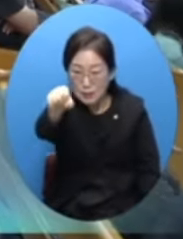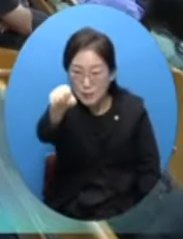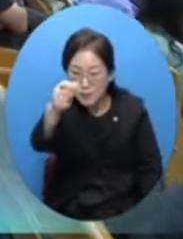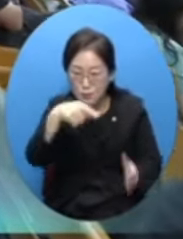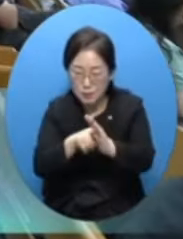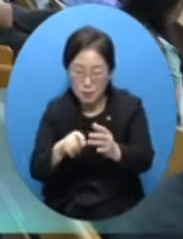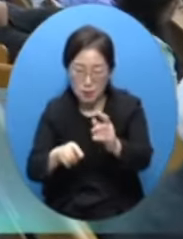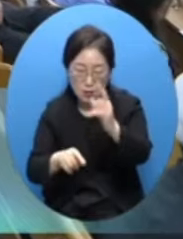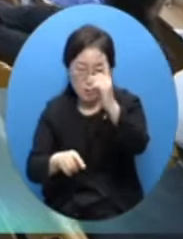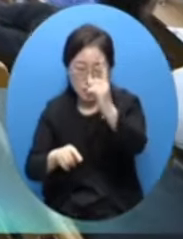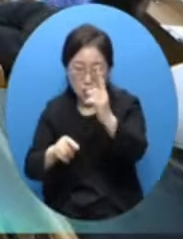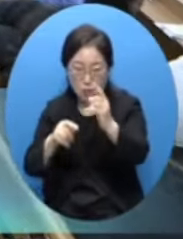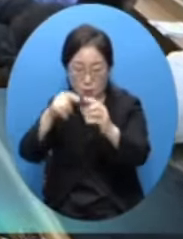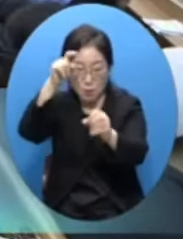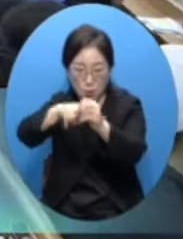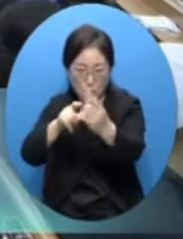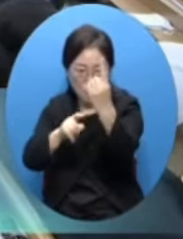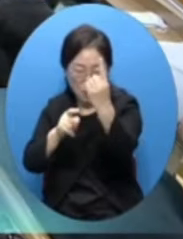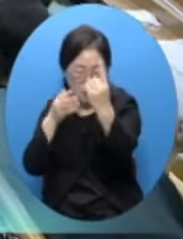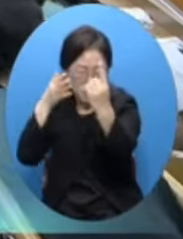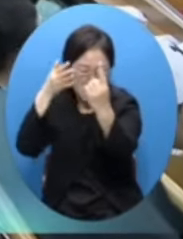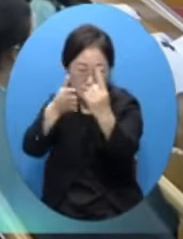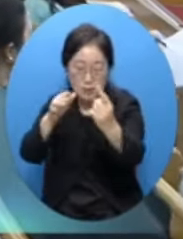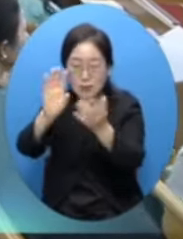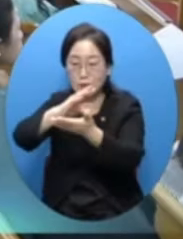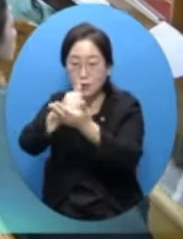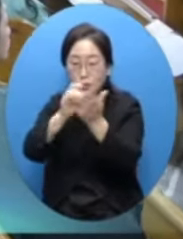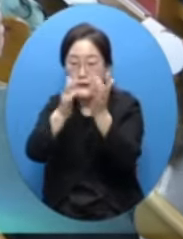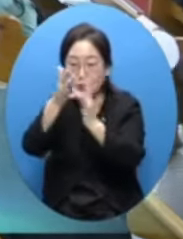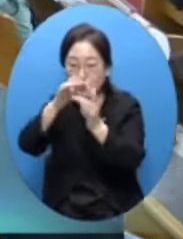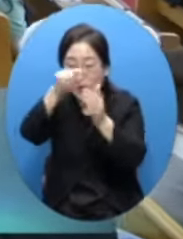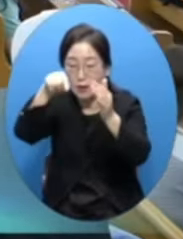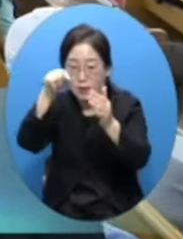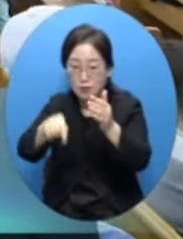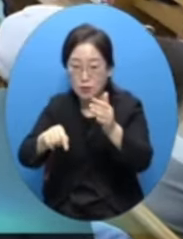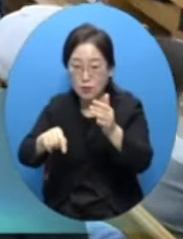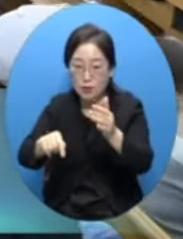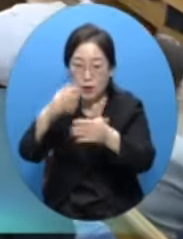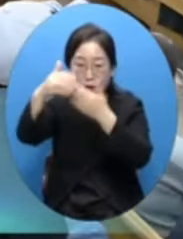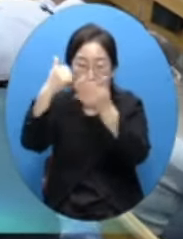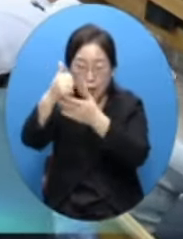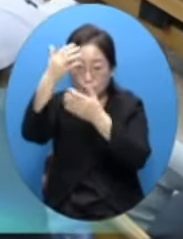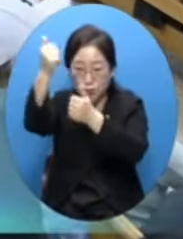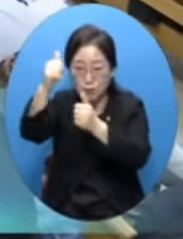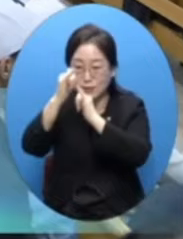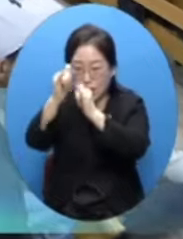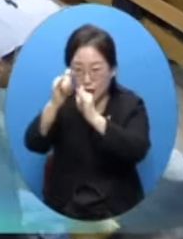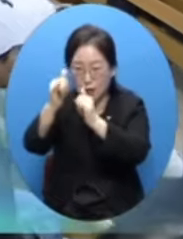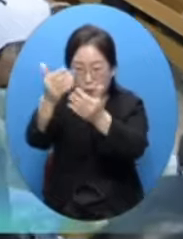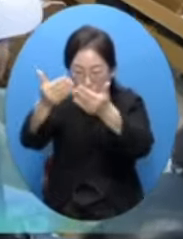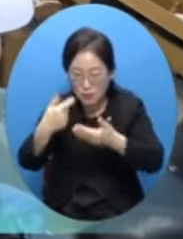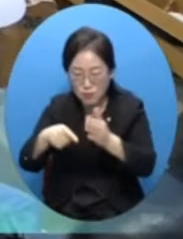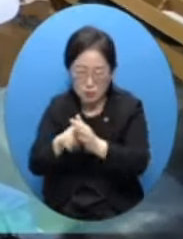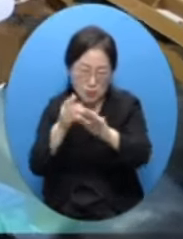푯대를 향하여 그리스도 예수 안에서 하나님이 위에서 부르신 부름의 상을 위하여 달려가노라.